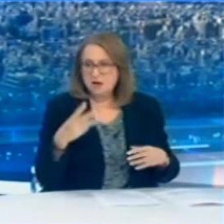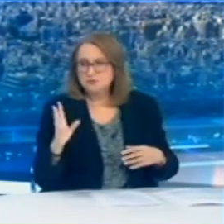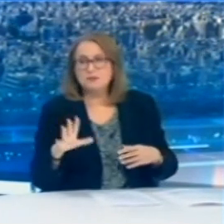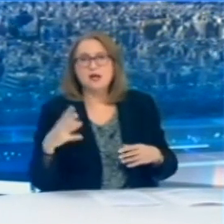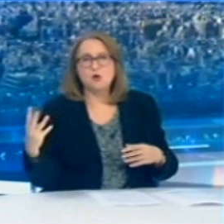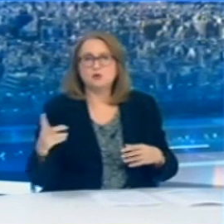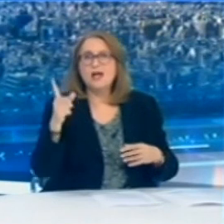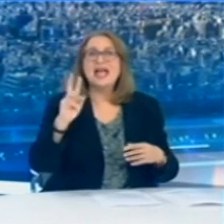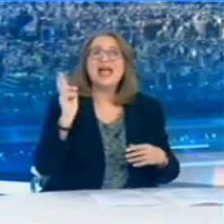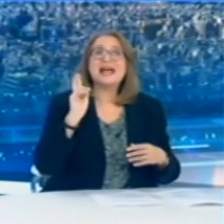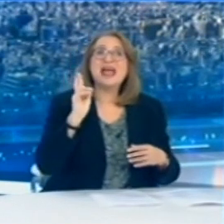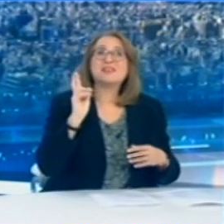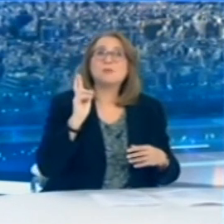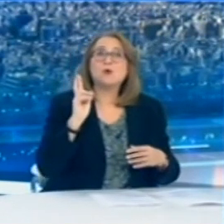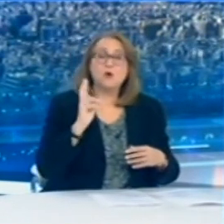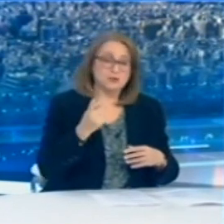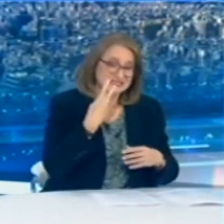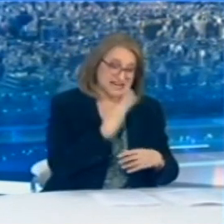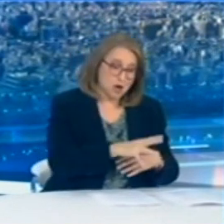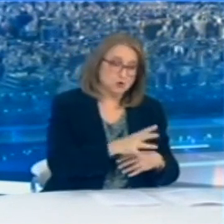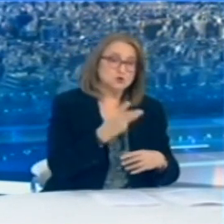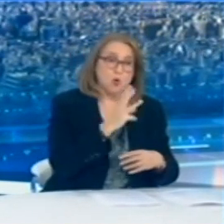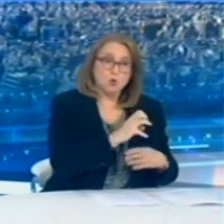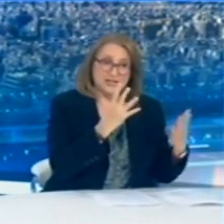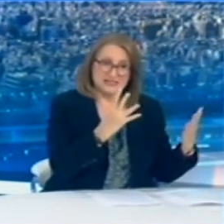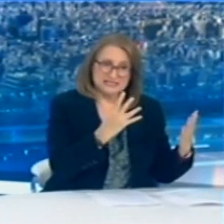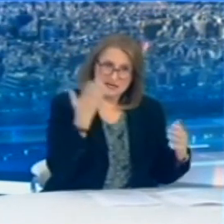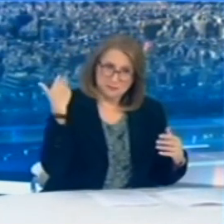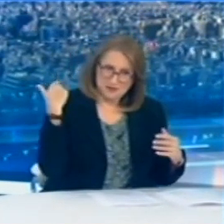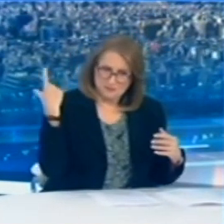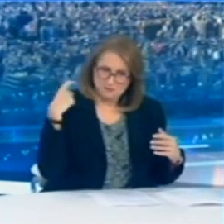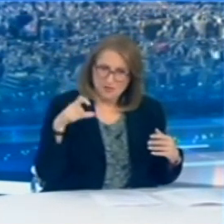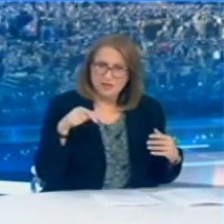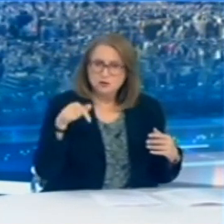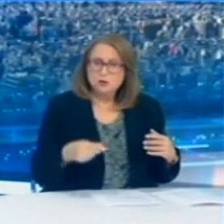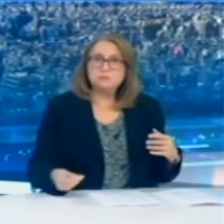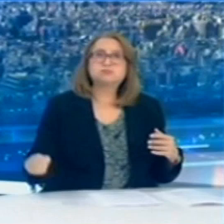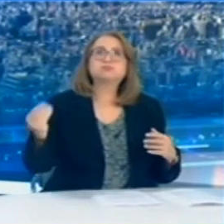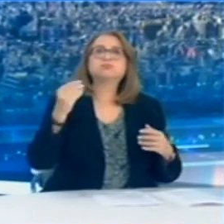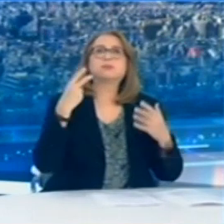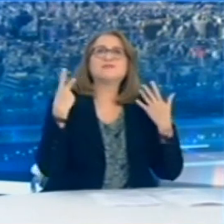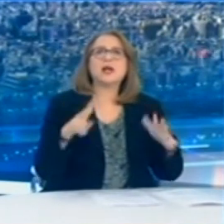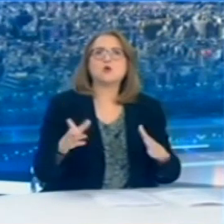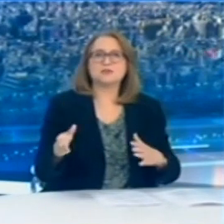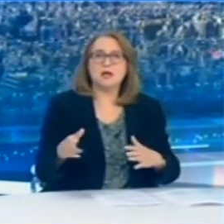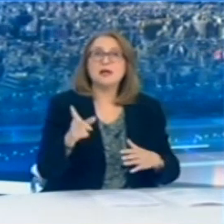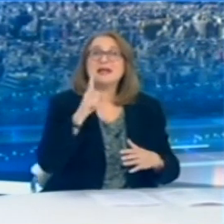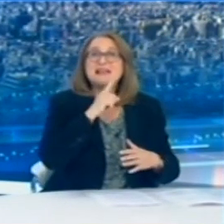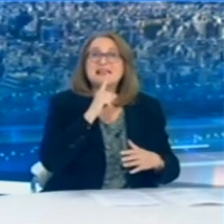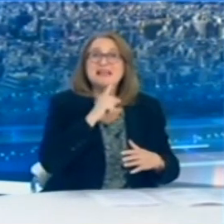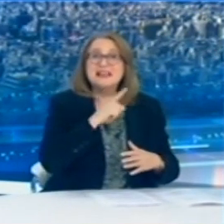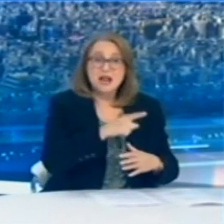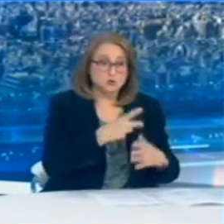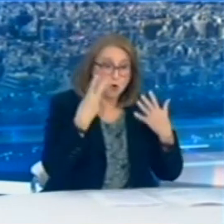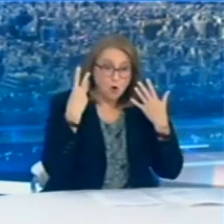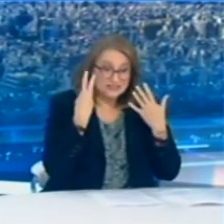782 ενεργά κρούσματα από 384 στις 7 Ιουλίου, και στο Ηράκλειο έχει σχεδόν διπλασιαστεί, 878